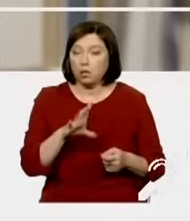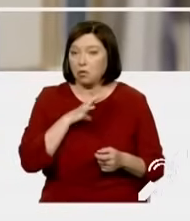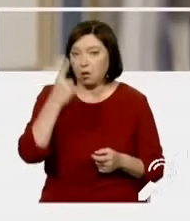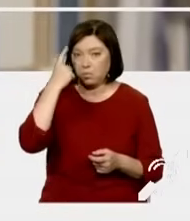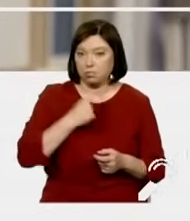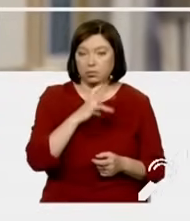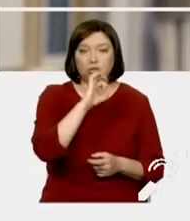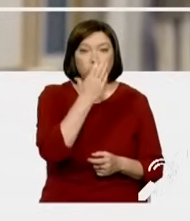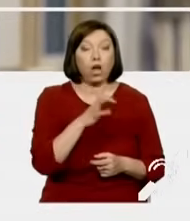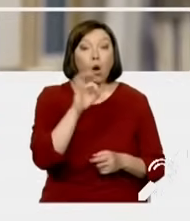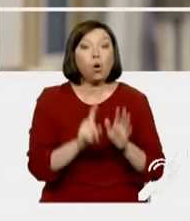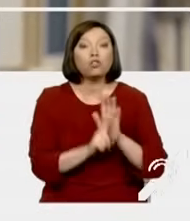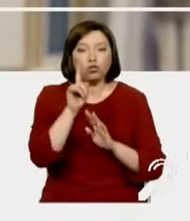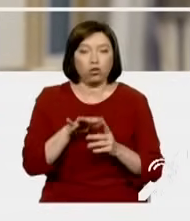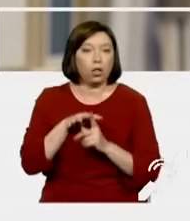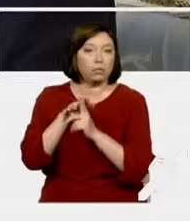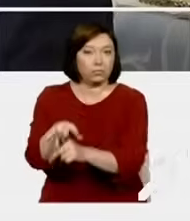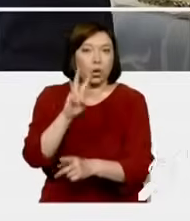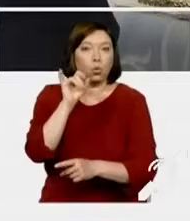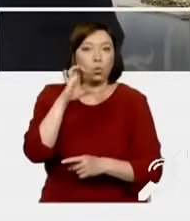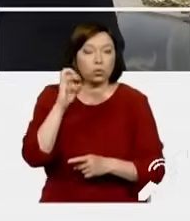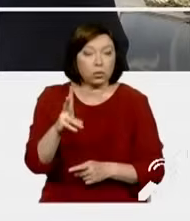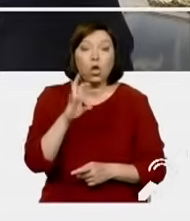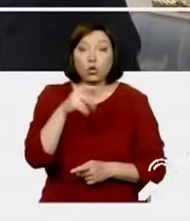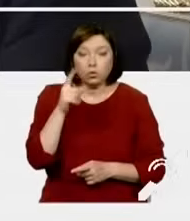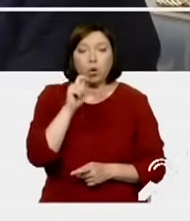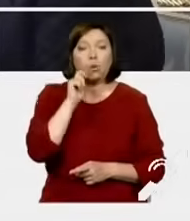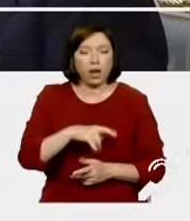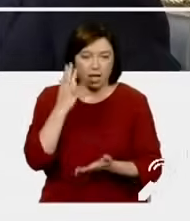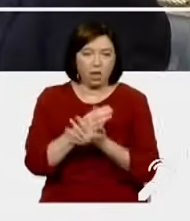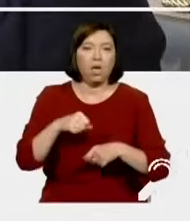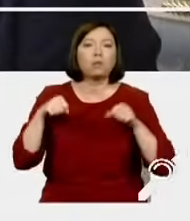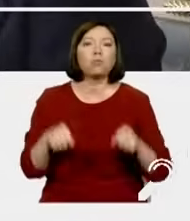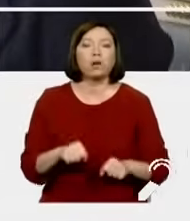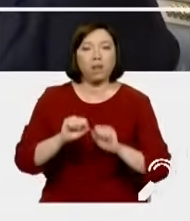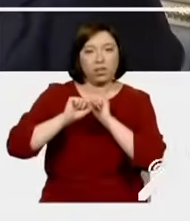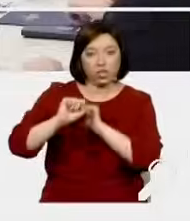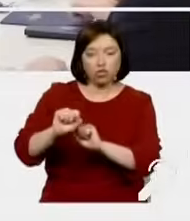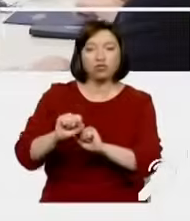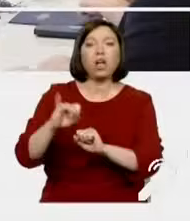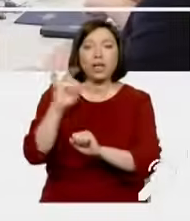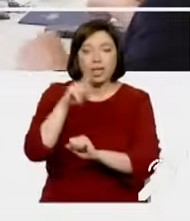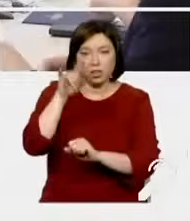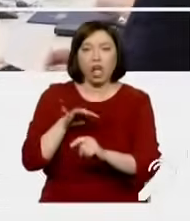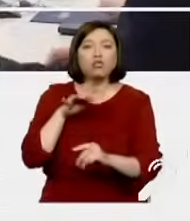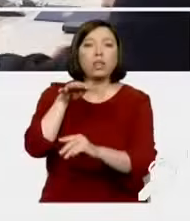informat Statele Unite despre incursiunea în regiunea Kursk, dar a precizat că Ucraina are dreptul legitim de a se apăra atacând